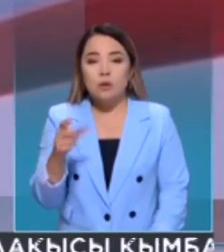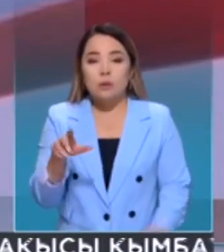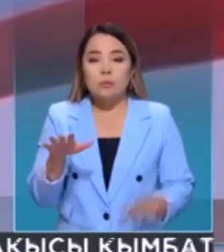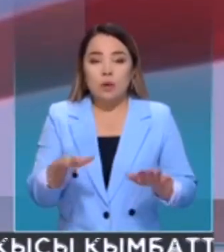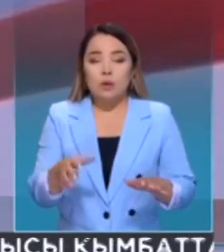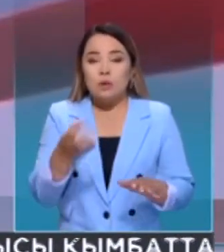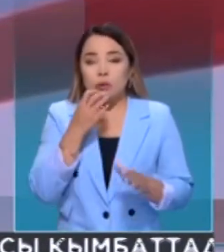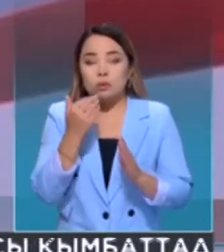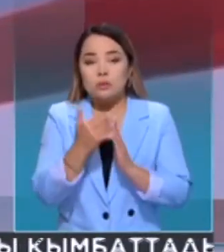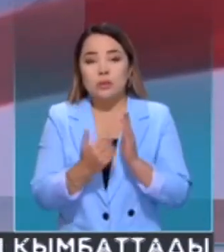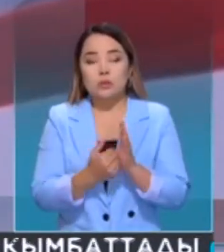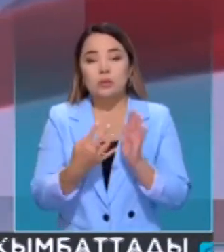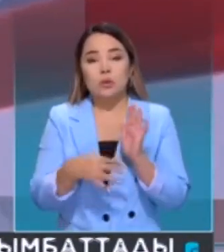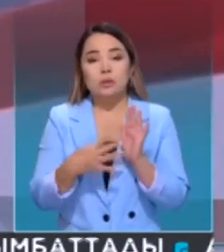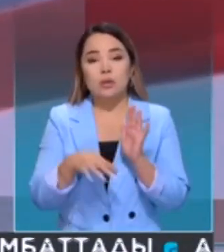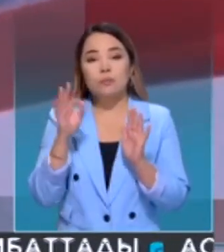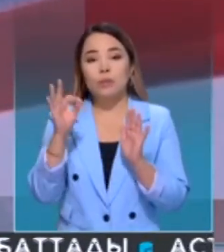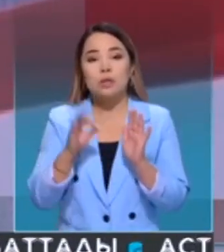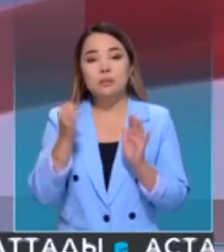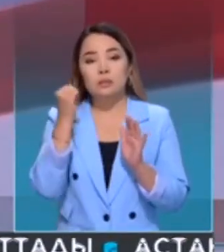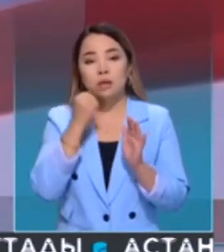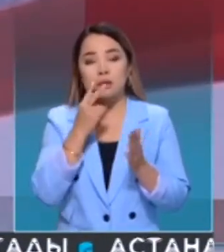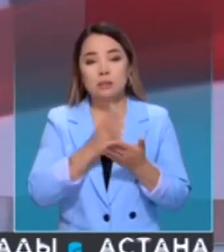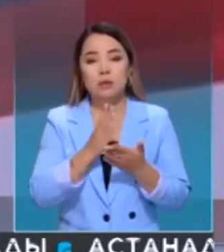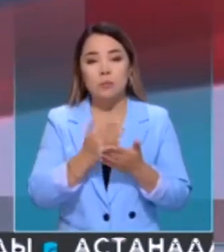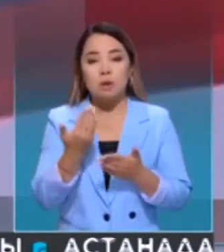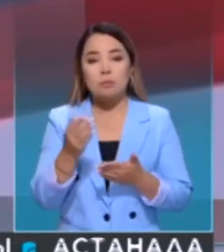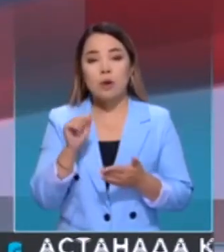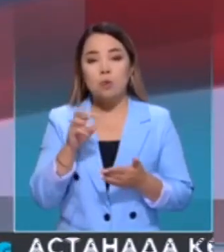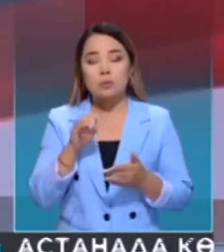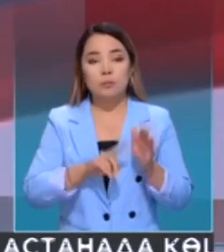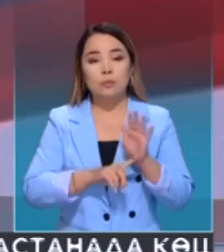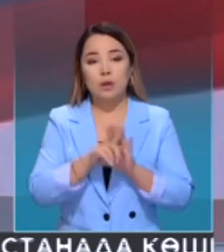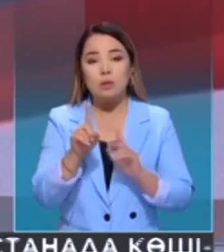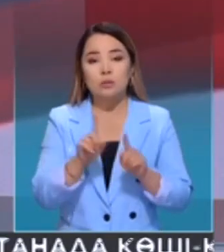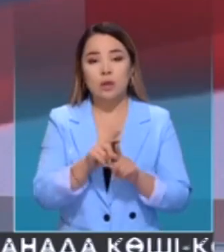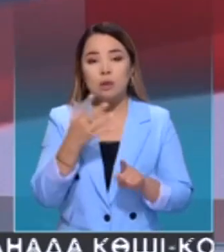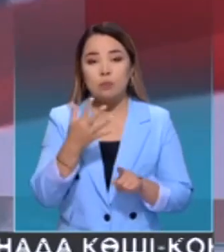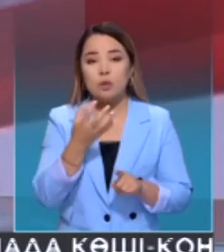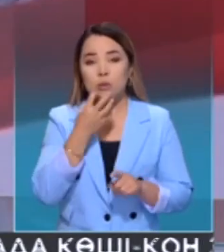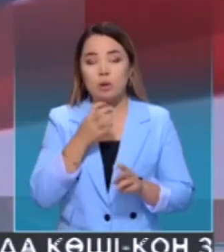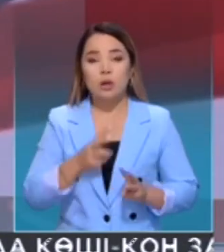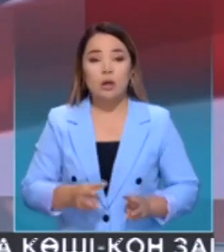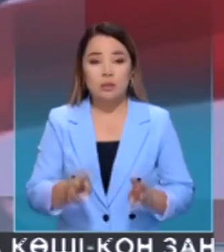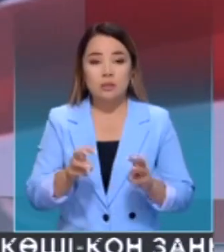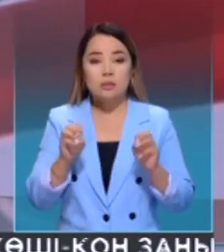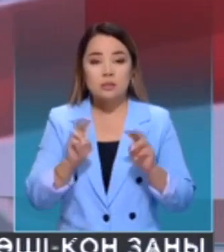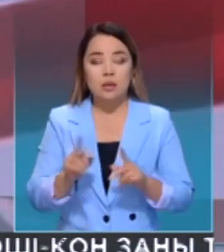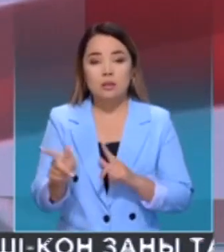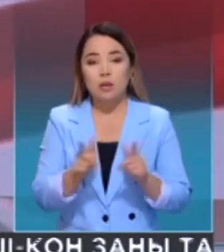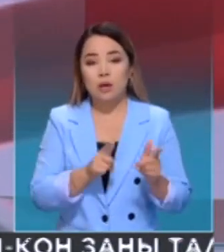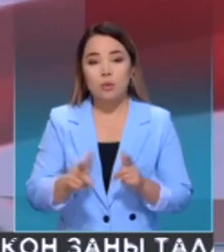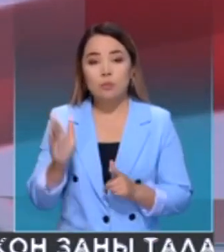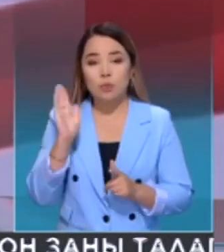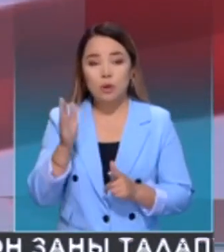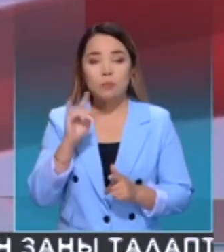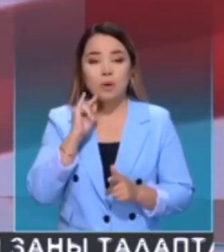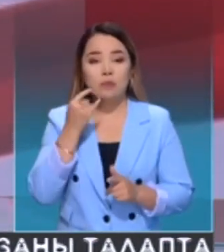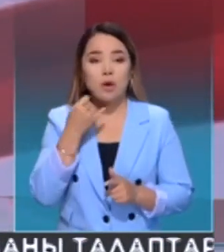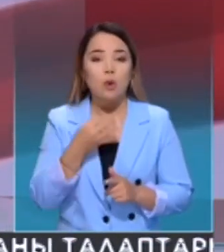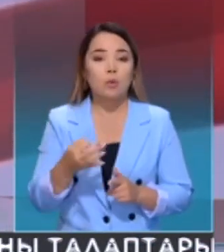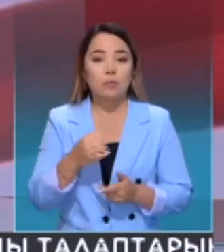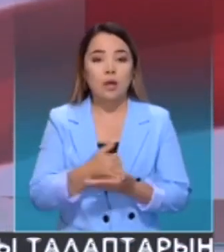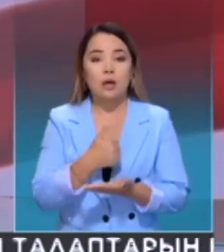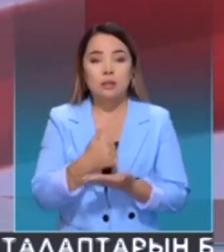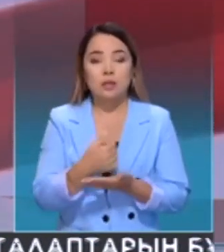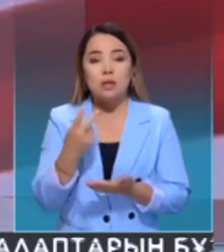Екібастұздағы жыл жүйесінің 90% тозған. Маусым басталамын дегенше 5 жылу қазандығын дайын қыламыз. Павлодар облысының